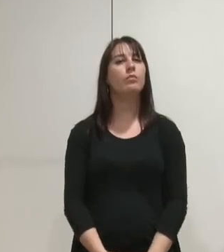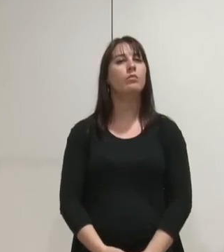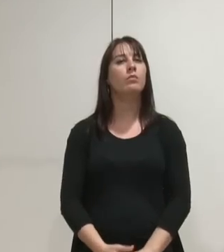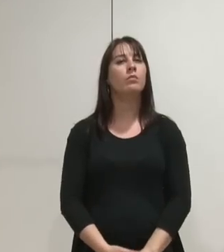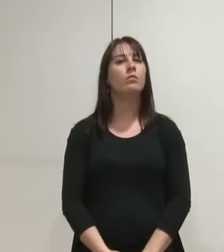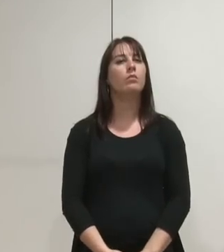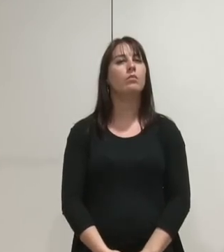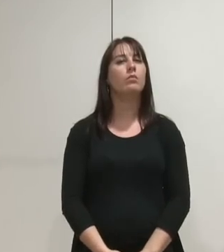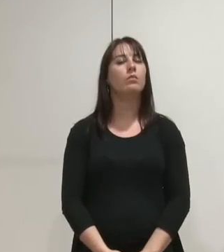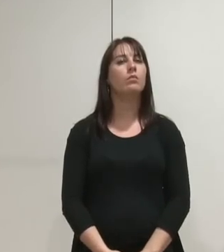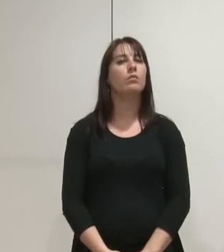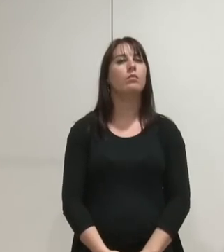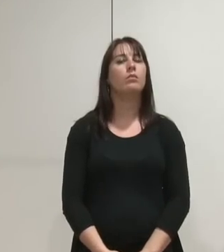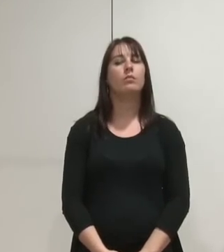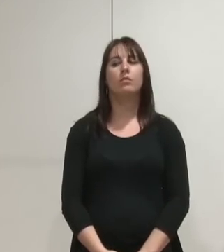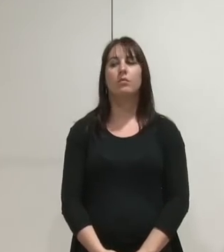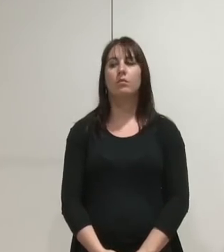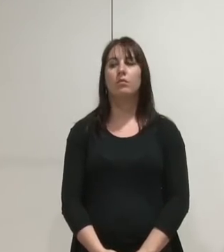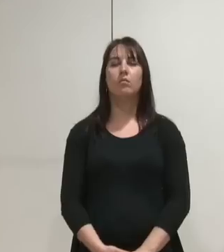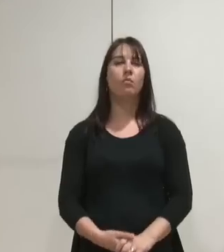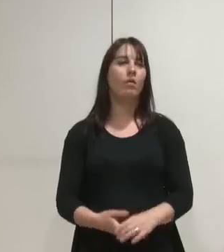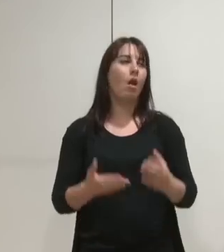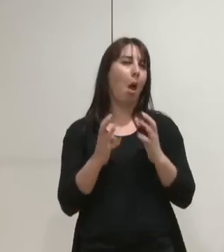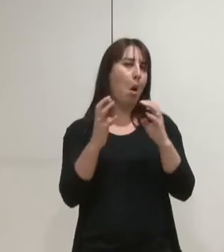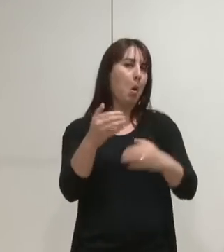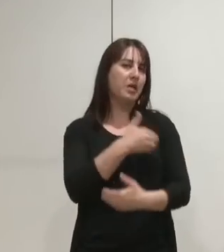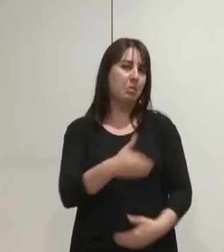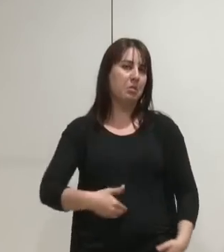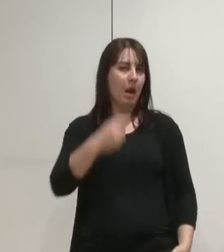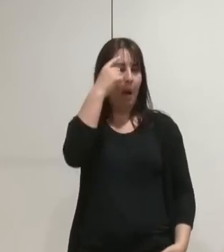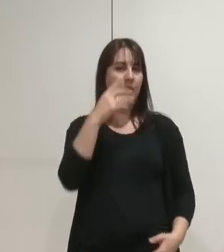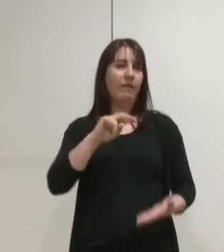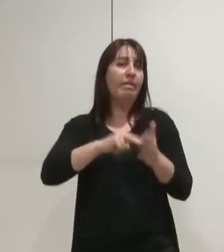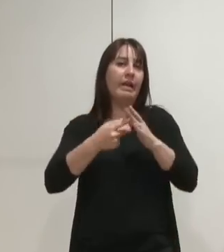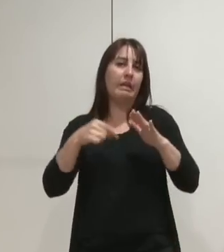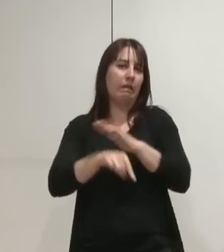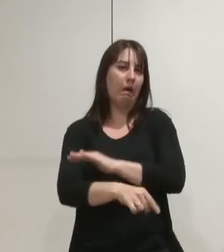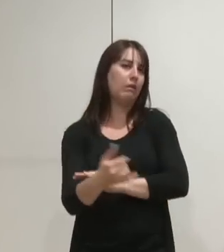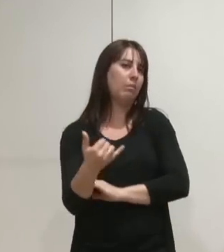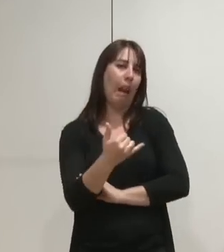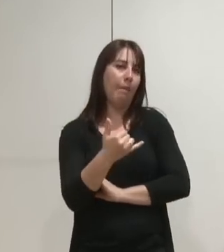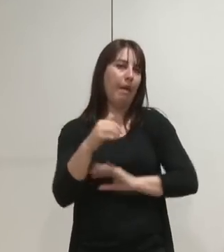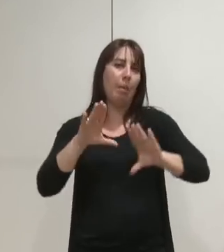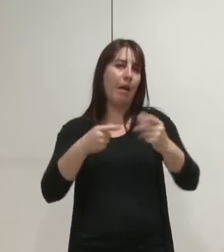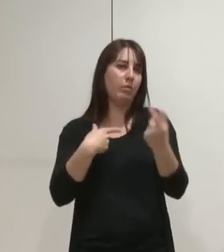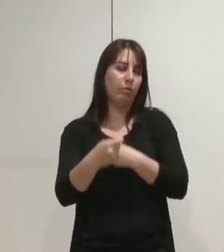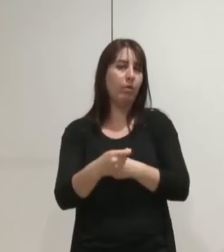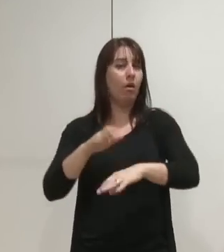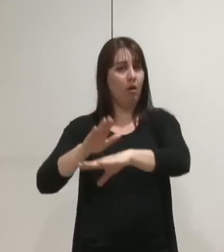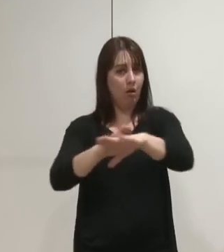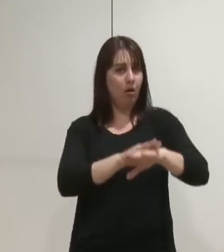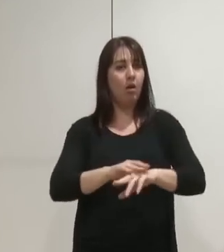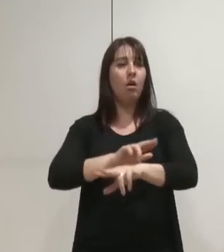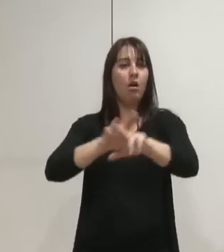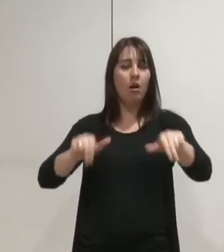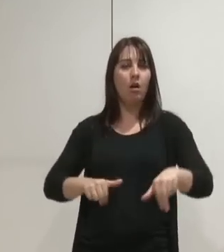Monsieur encore une fois je crois pas que c'est le lieu en conseil municipal de rentrer dans les détails techniques je rappellerai simplement que nous avions une convention pour les RLM